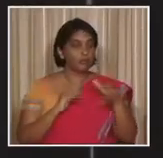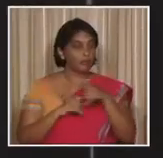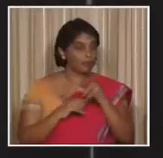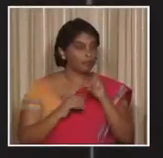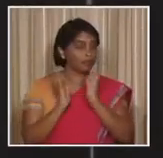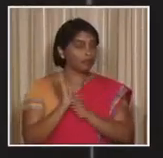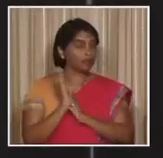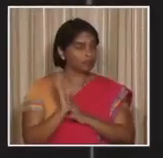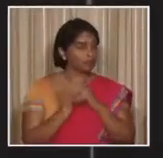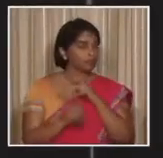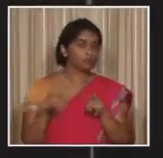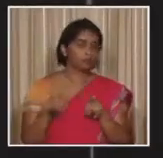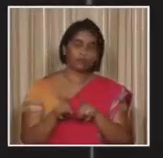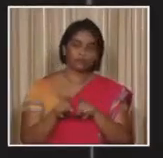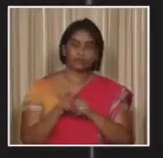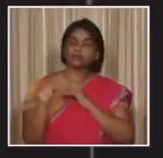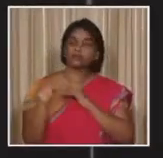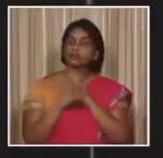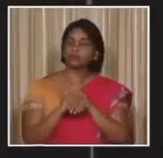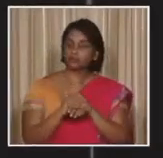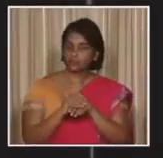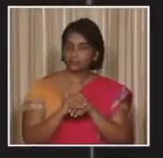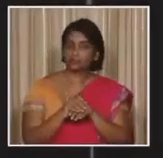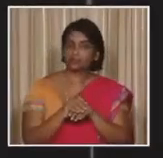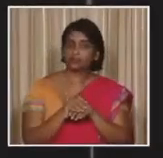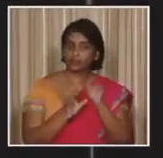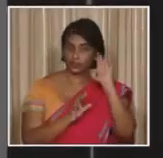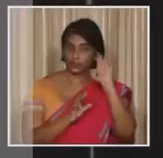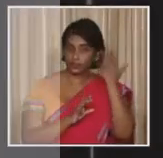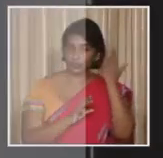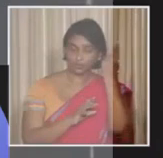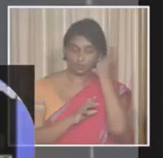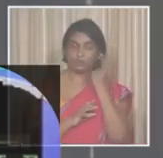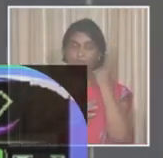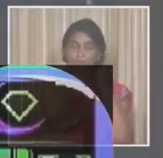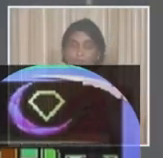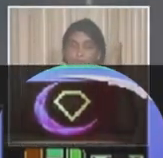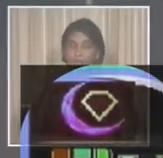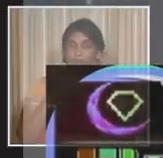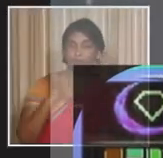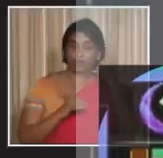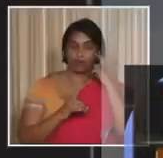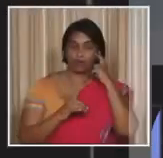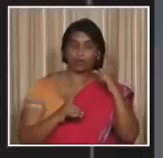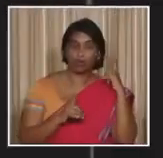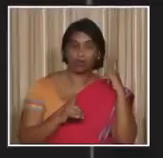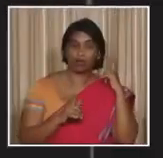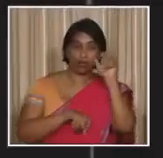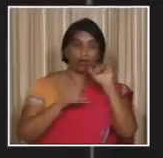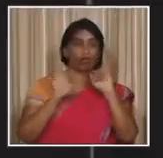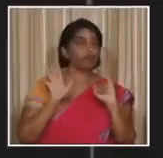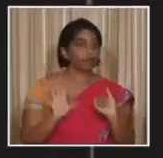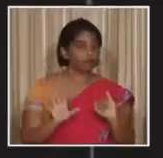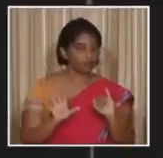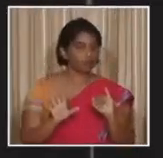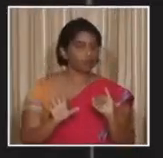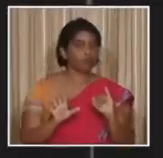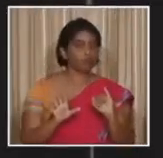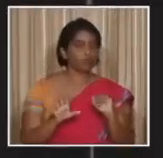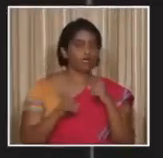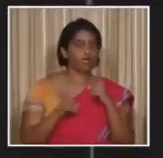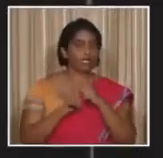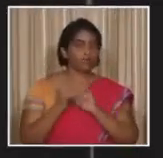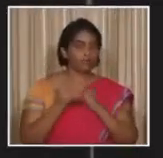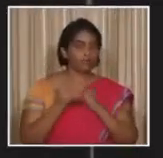පුනරුත්ථාපනය කළා තියෙනවා. පර්ණගම කොමිසමට අදා අනුයුක්ත කළා තියෙනවා මේ විශේෂඥ ලෝක ප්‍රසිද්ධ